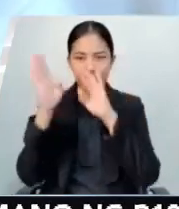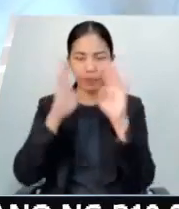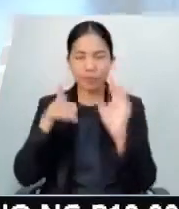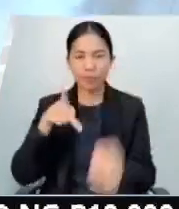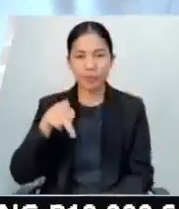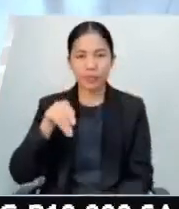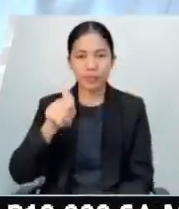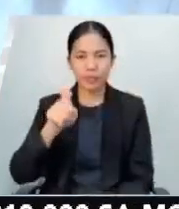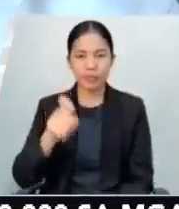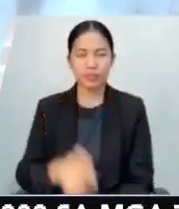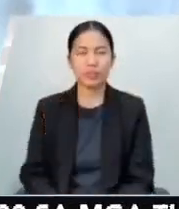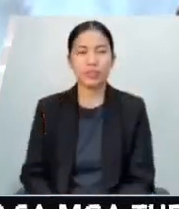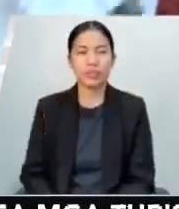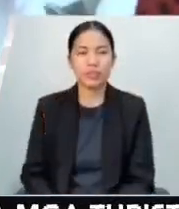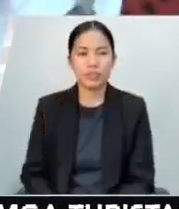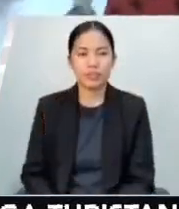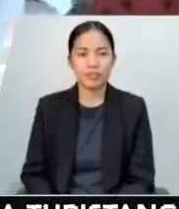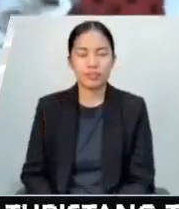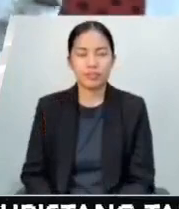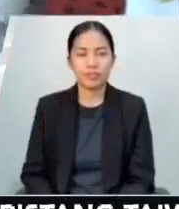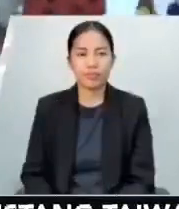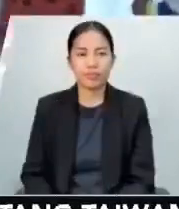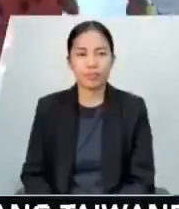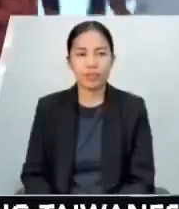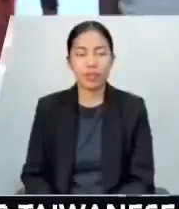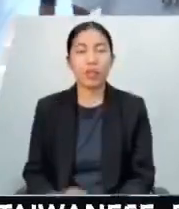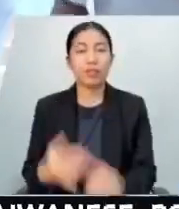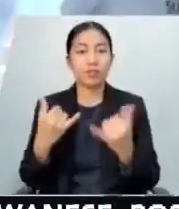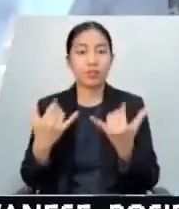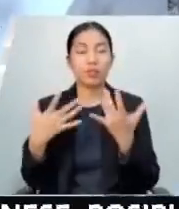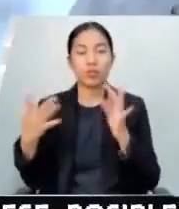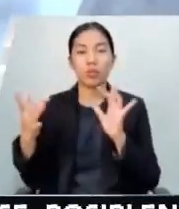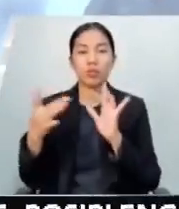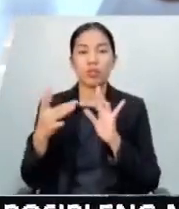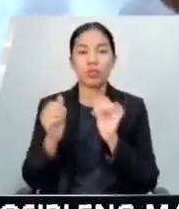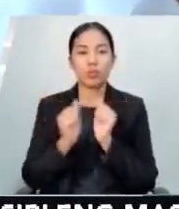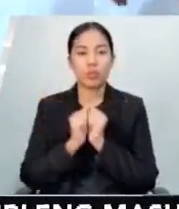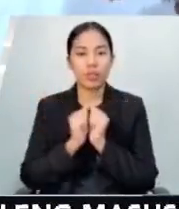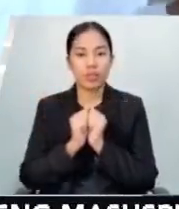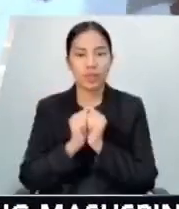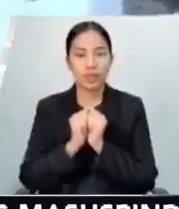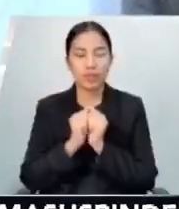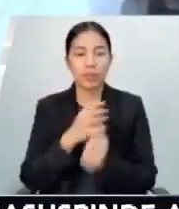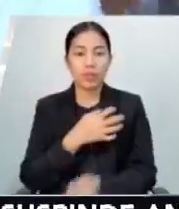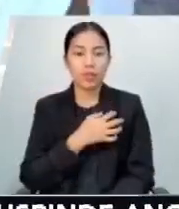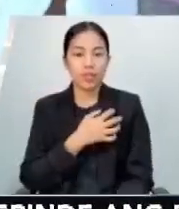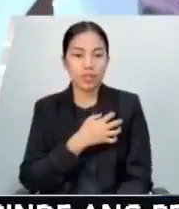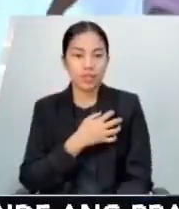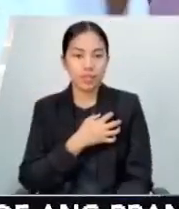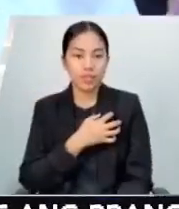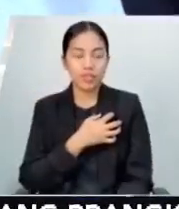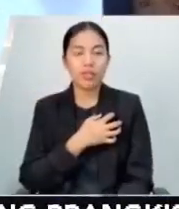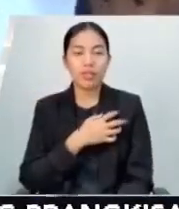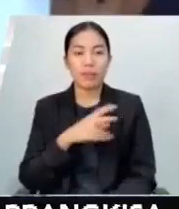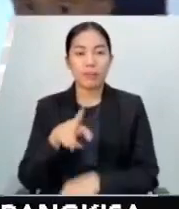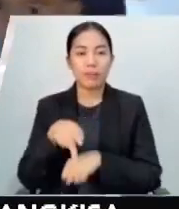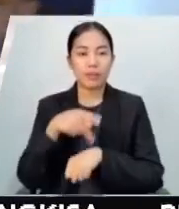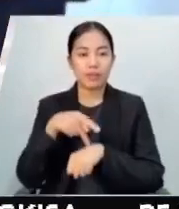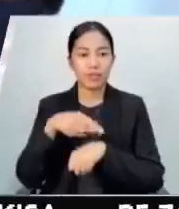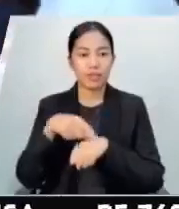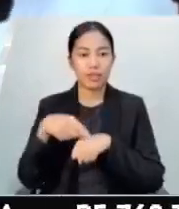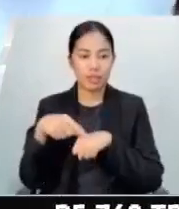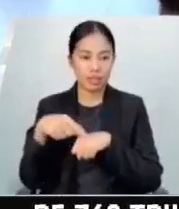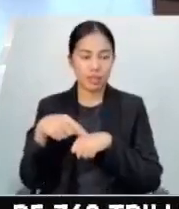Ayon sa PITX ay may nakipag-ugnayan naman daw sila sa pulisya, sa Paranaque Police at magdadagdag sila ng